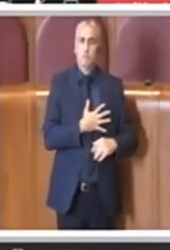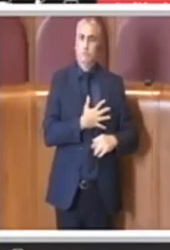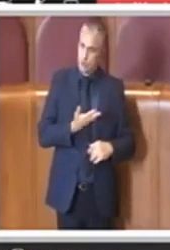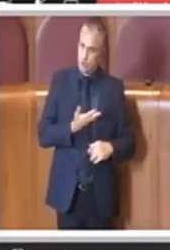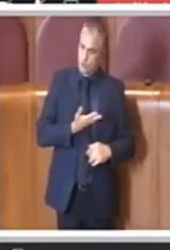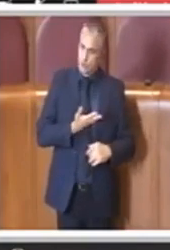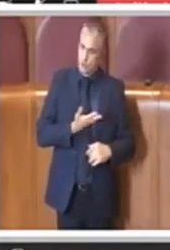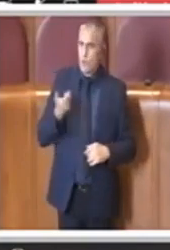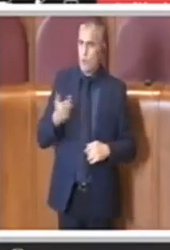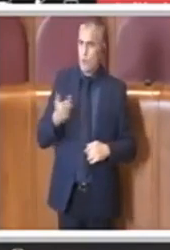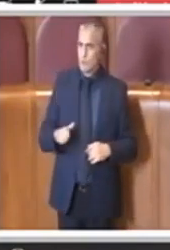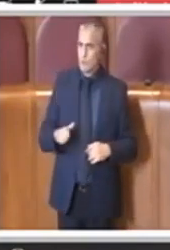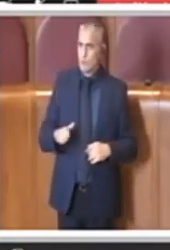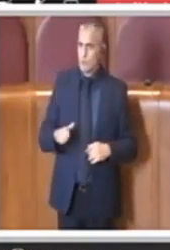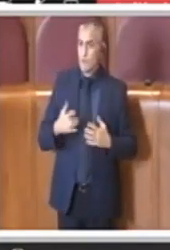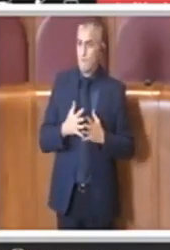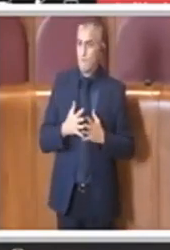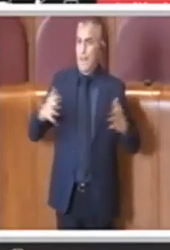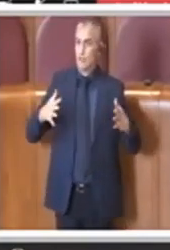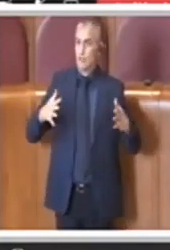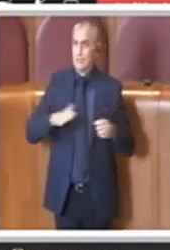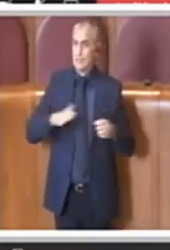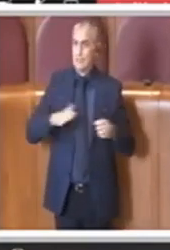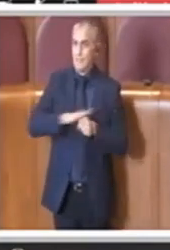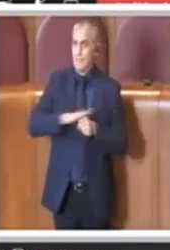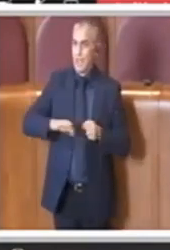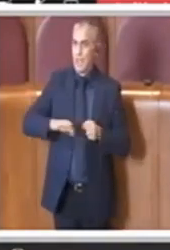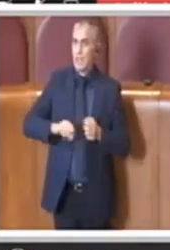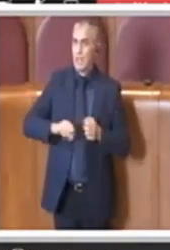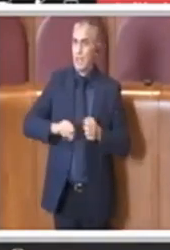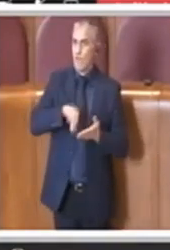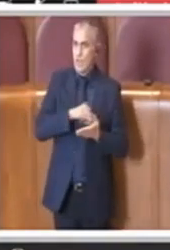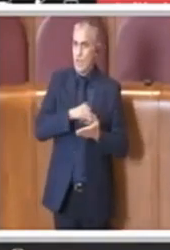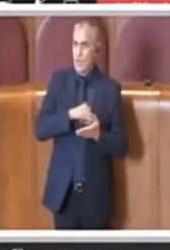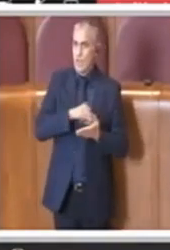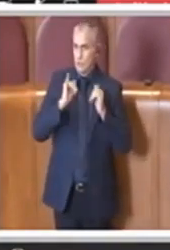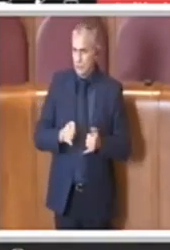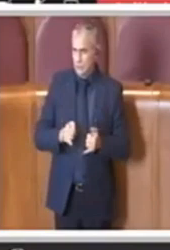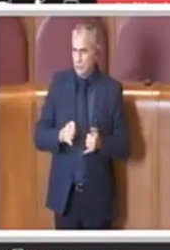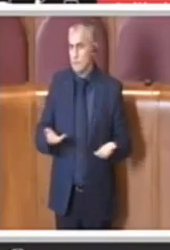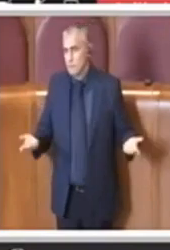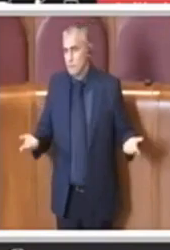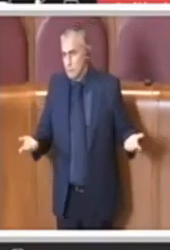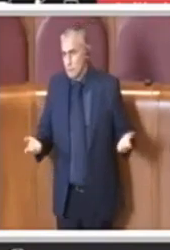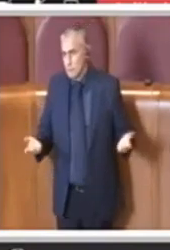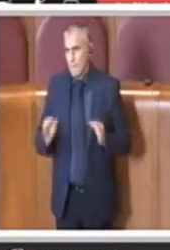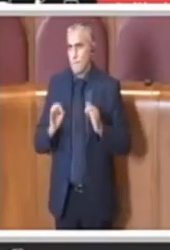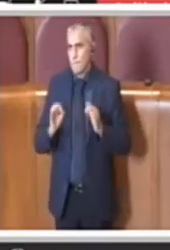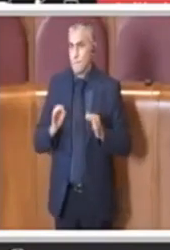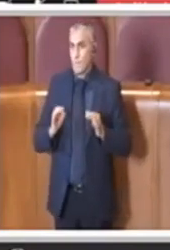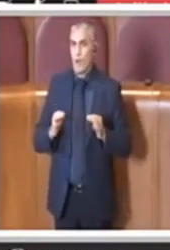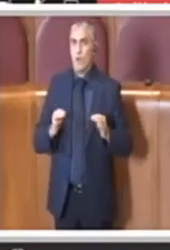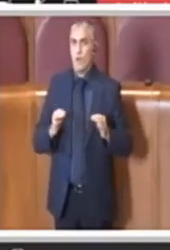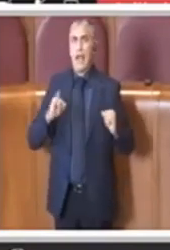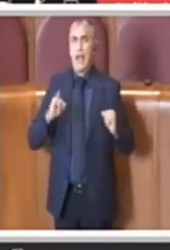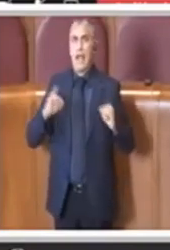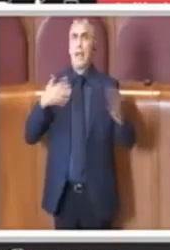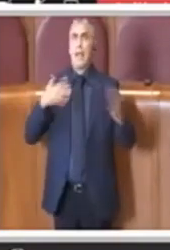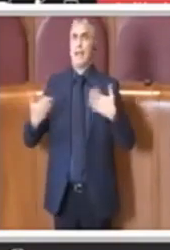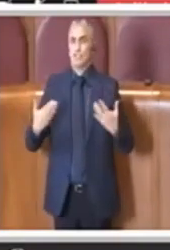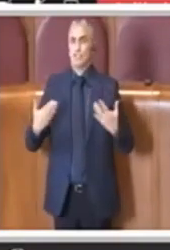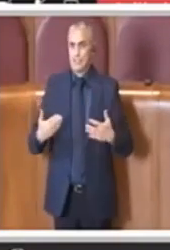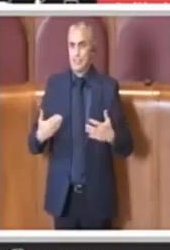votato in piena maggioranza all'unanimità una mozione, un indirizzo molto chiaro dove veniva dichiarata l'emergenza climatica